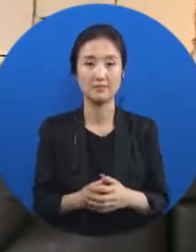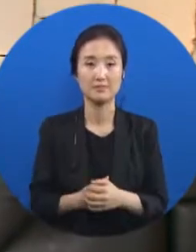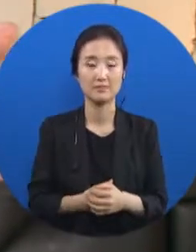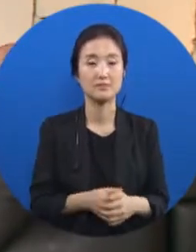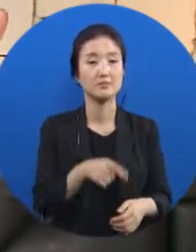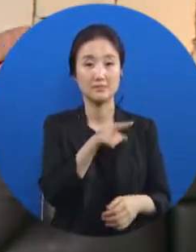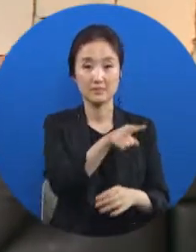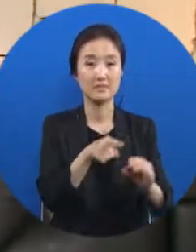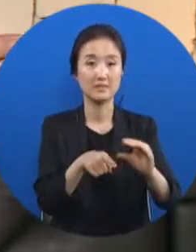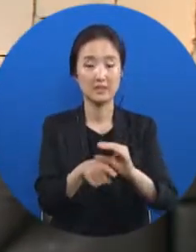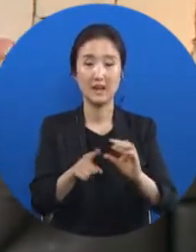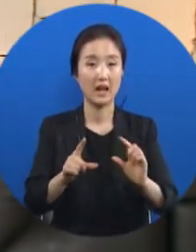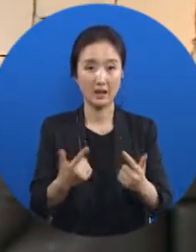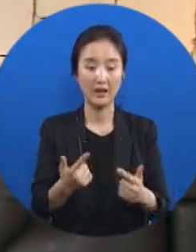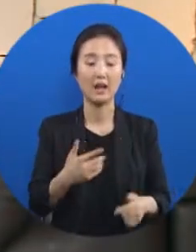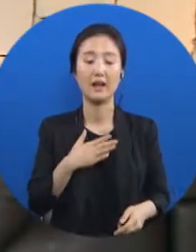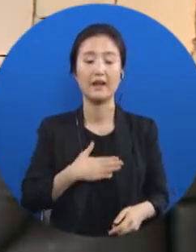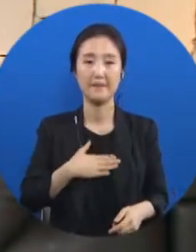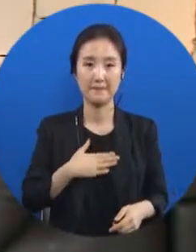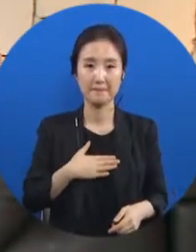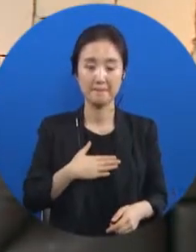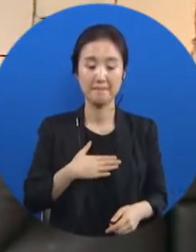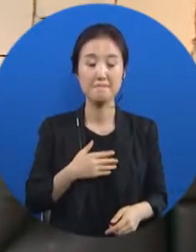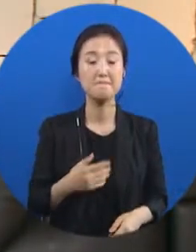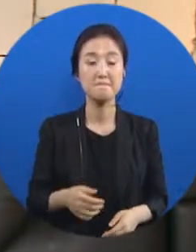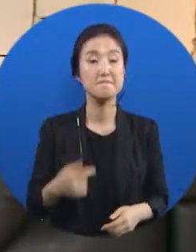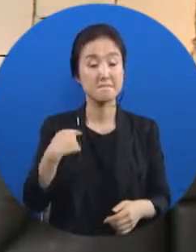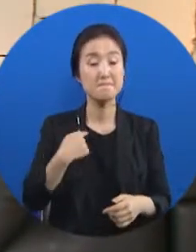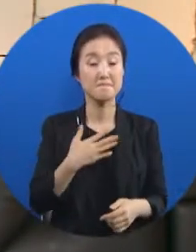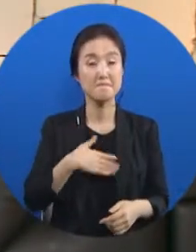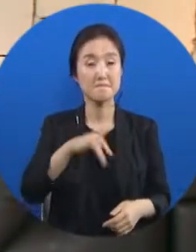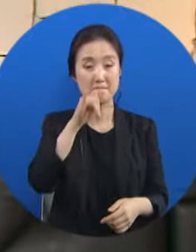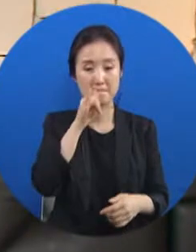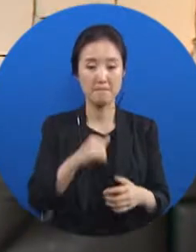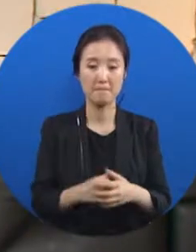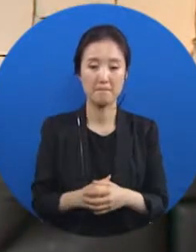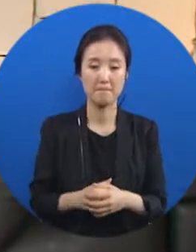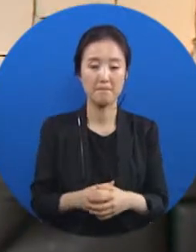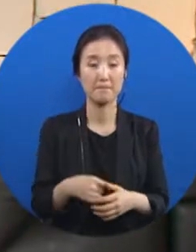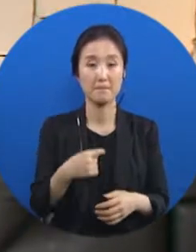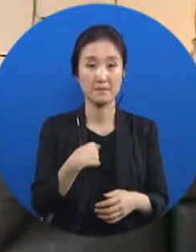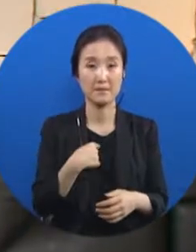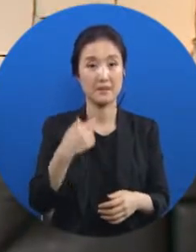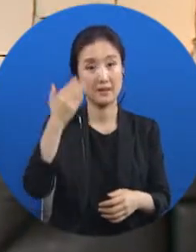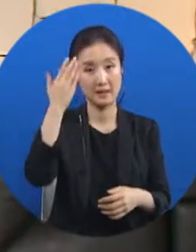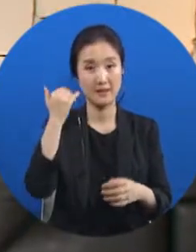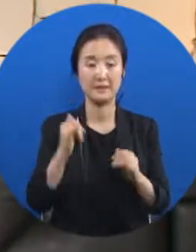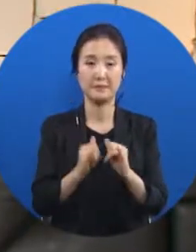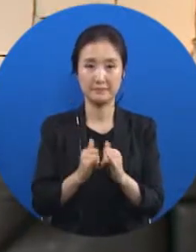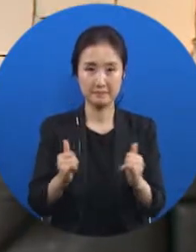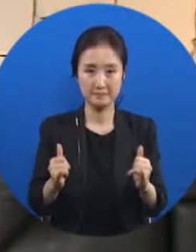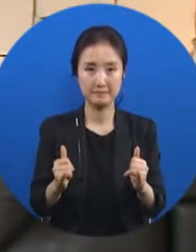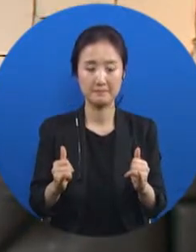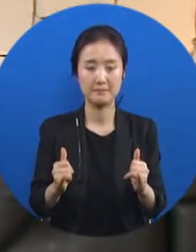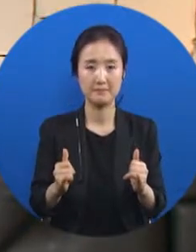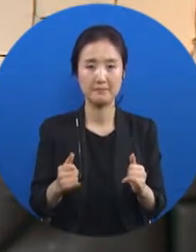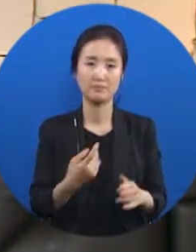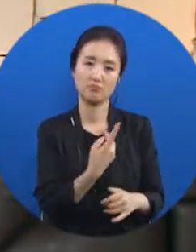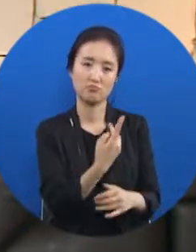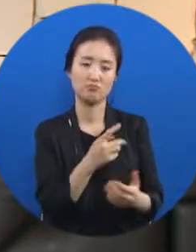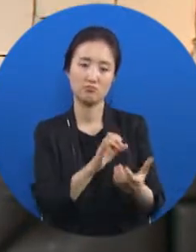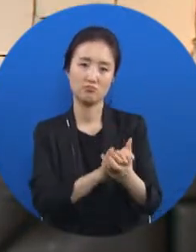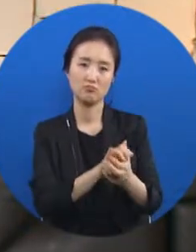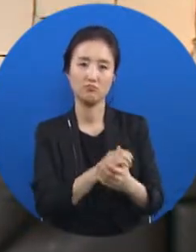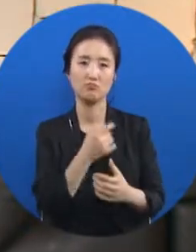dictionary. 너 저 사전 아니다. 에? 나 Korean. I'm a Korean. 예. 나 너 친구 만들고